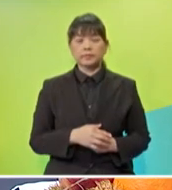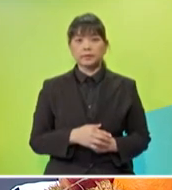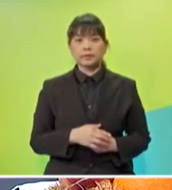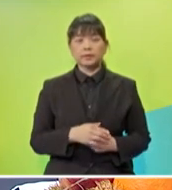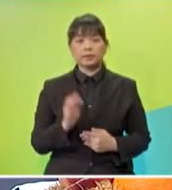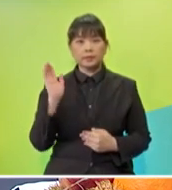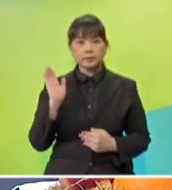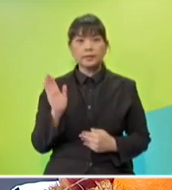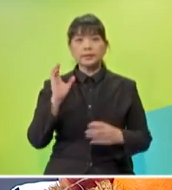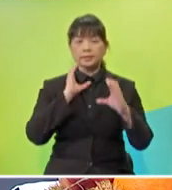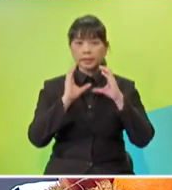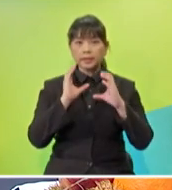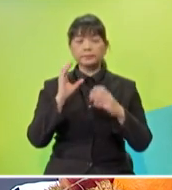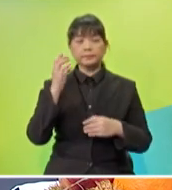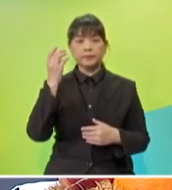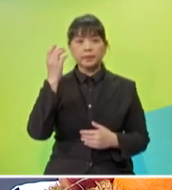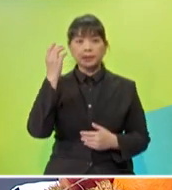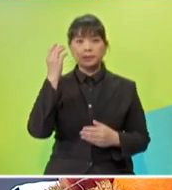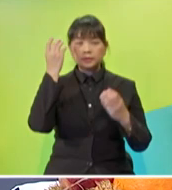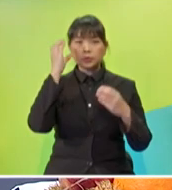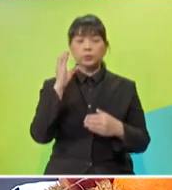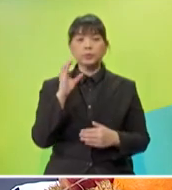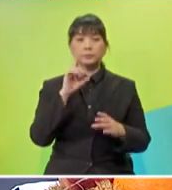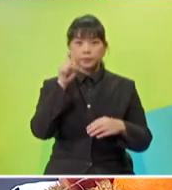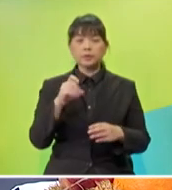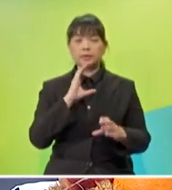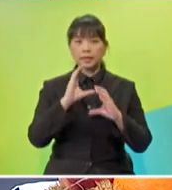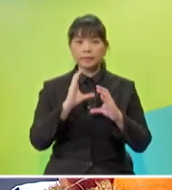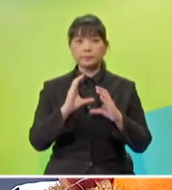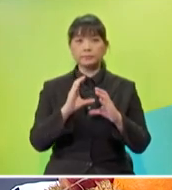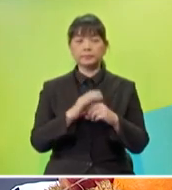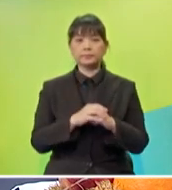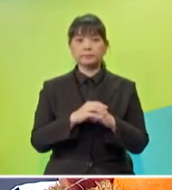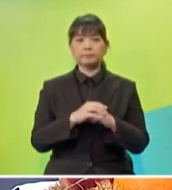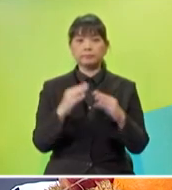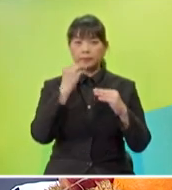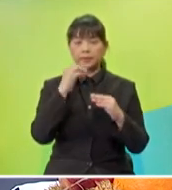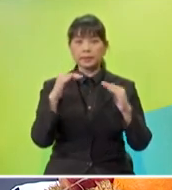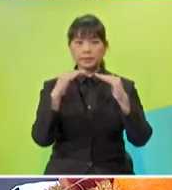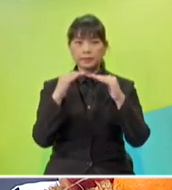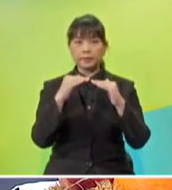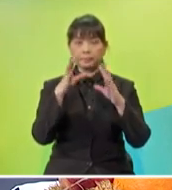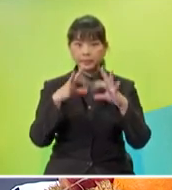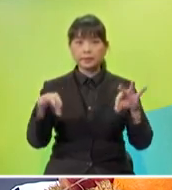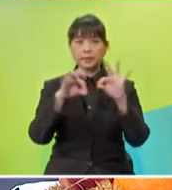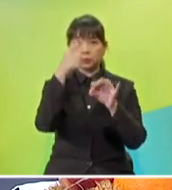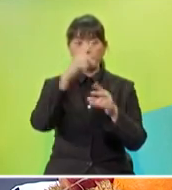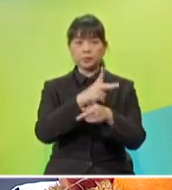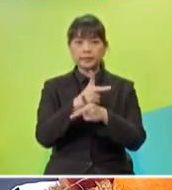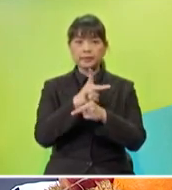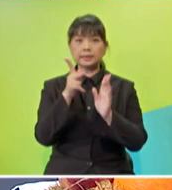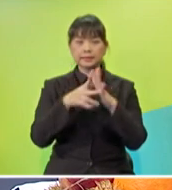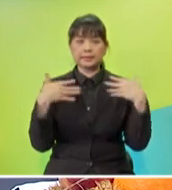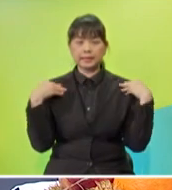pernah mengajar kita tentang piramid makanan pengambilan makanan yang seimbang penting untuk menjaga kesehatan kita